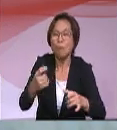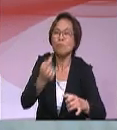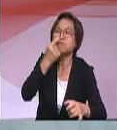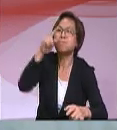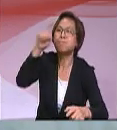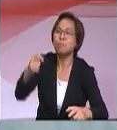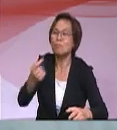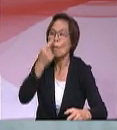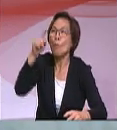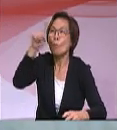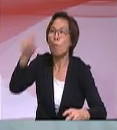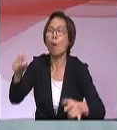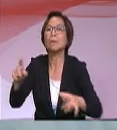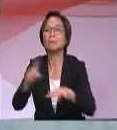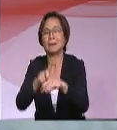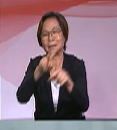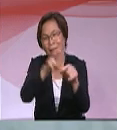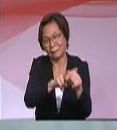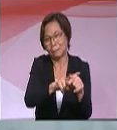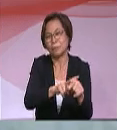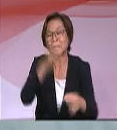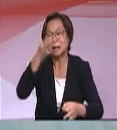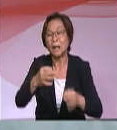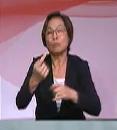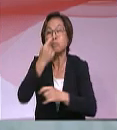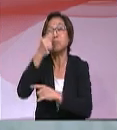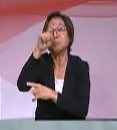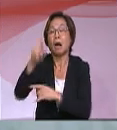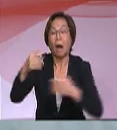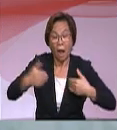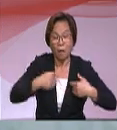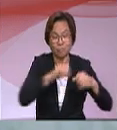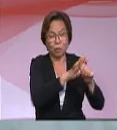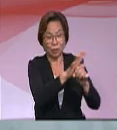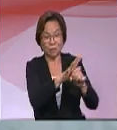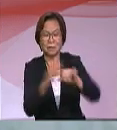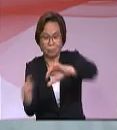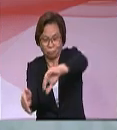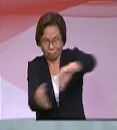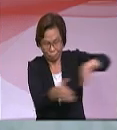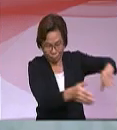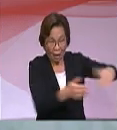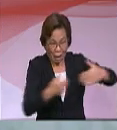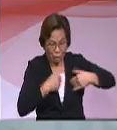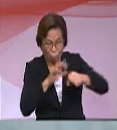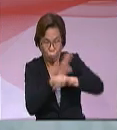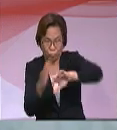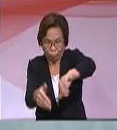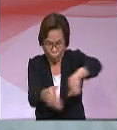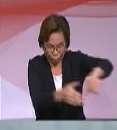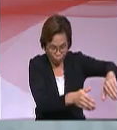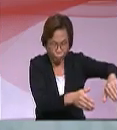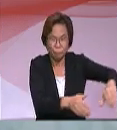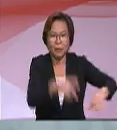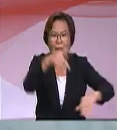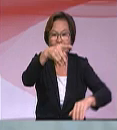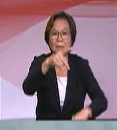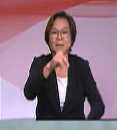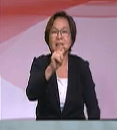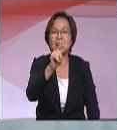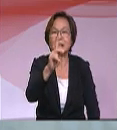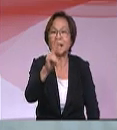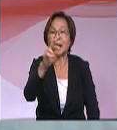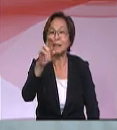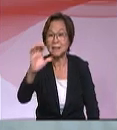ujian. Jadi kalau kita menjalankan ujian, kes-kes yang positif kita akan asingkan, iaitu di PKRC